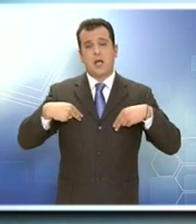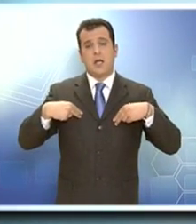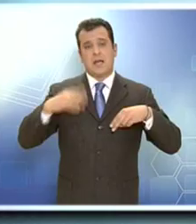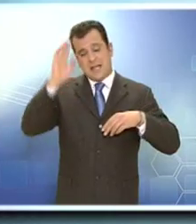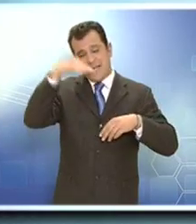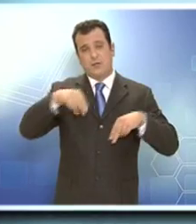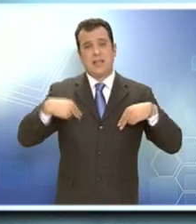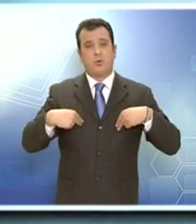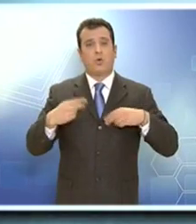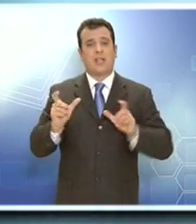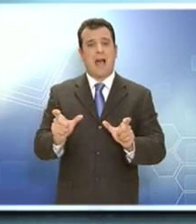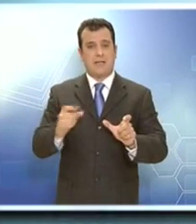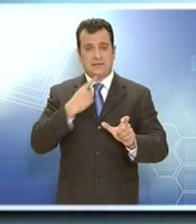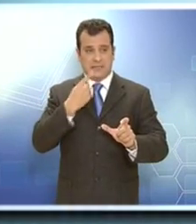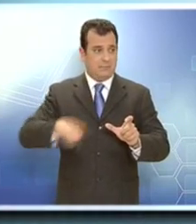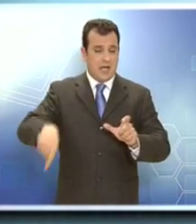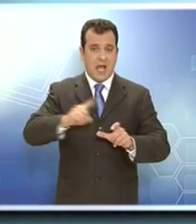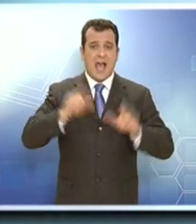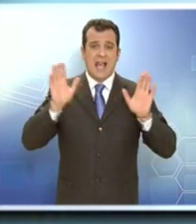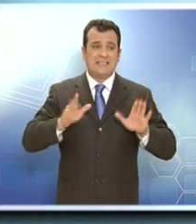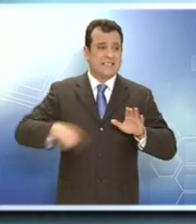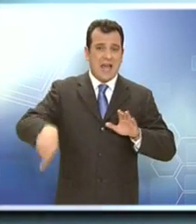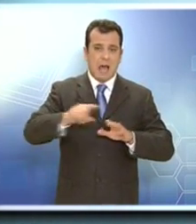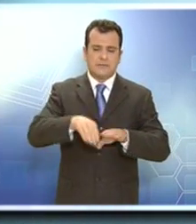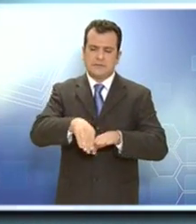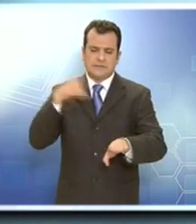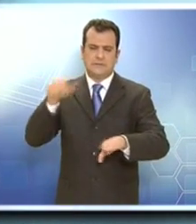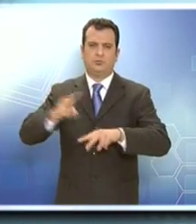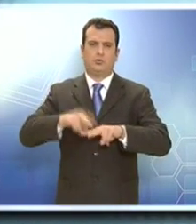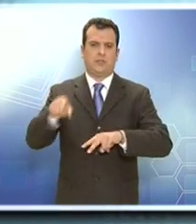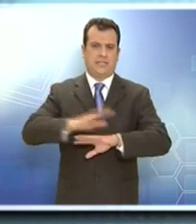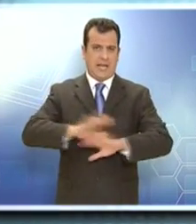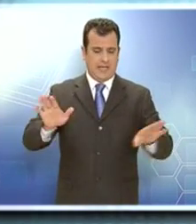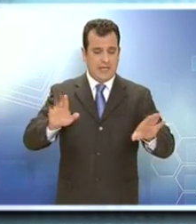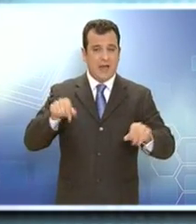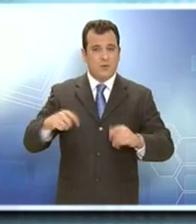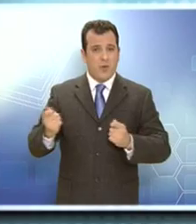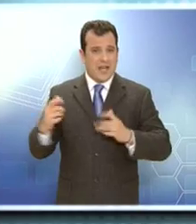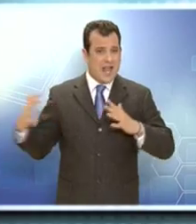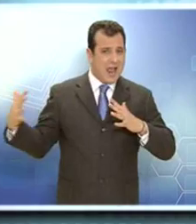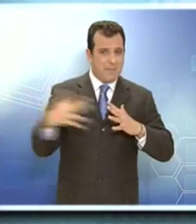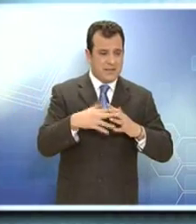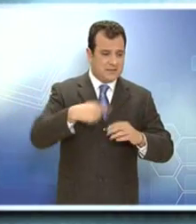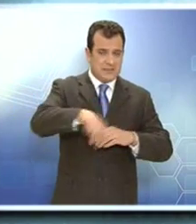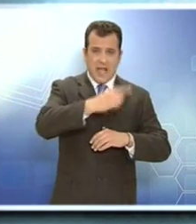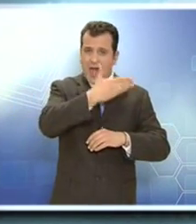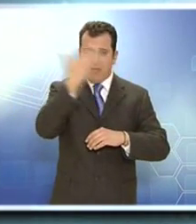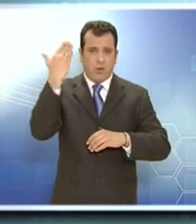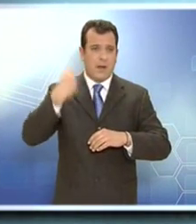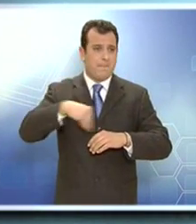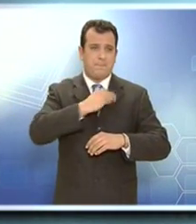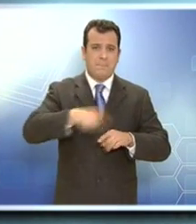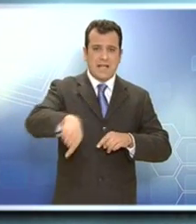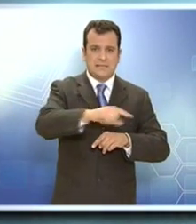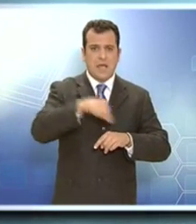Βαχίντι κάλεσε τον Ισλαμικό κόσμο σε πράξεις αντιπίνων κατά του Ισραήλ. Οι άγριες επιθέσεις κατά του αθώου πληθυσμού της Γάζας